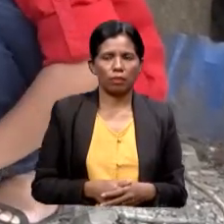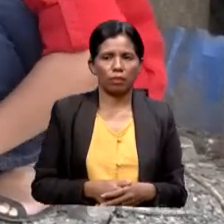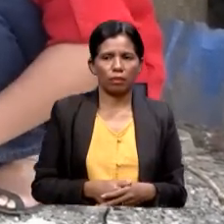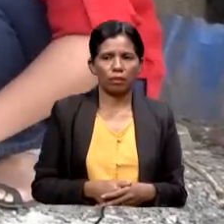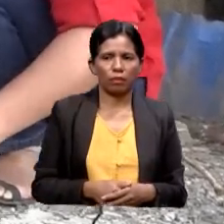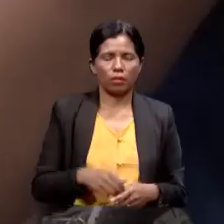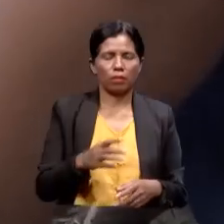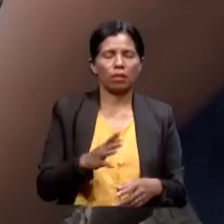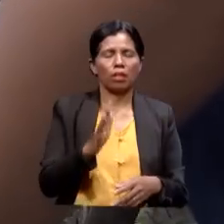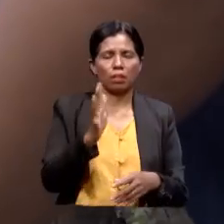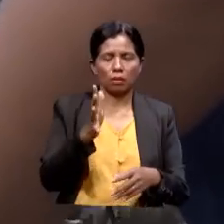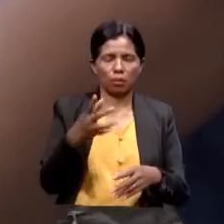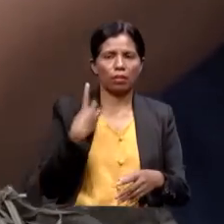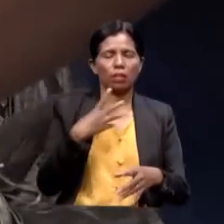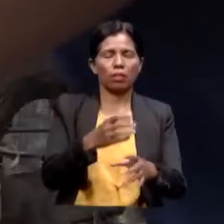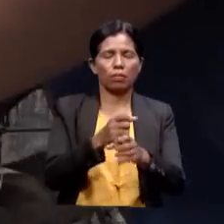50 ita hola lima dola,